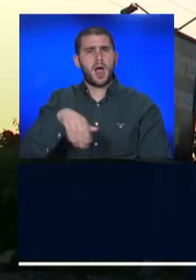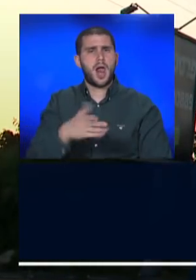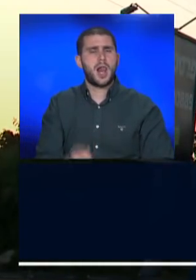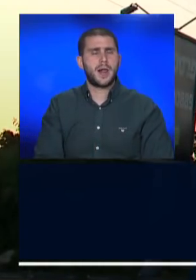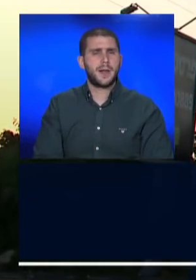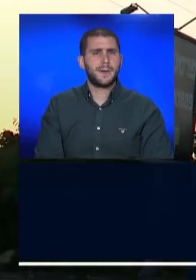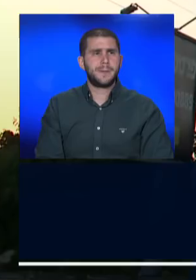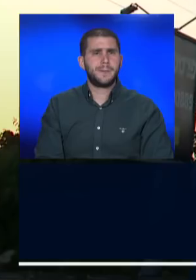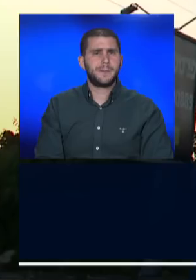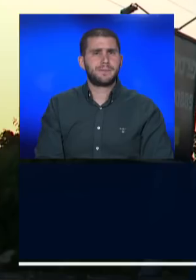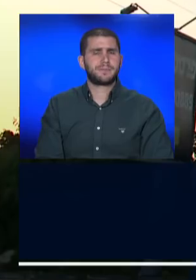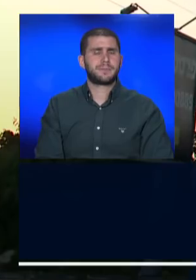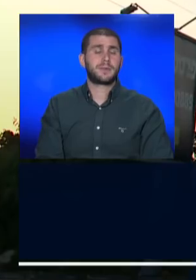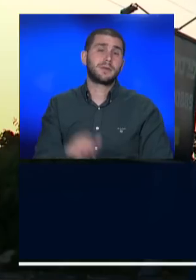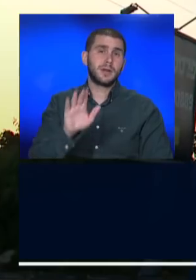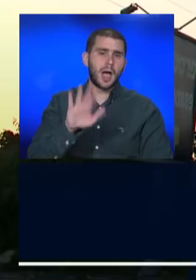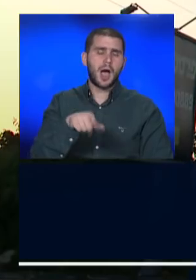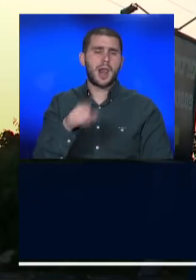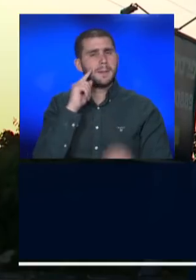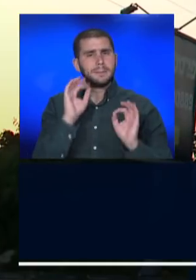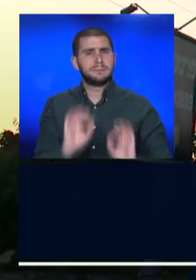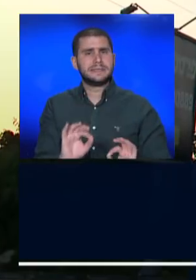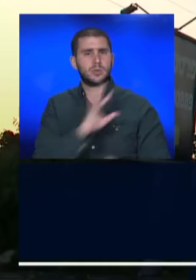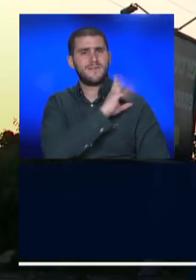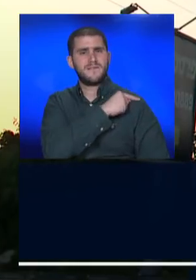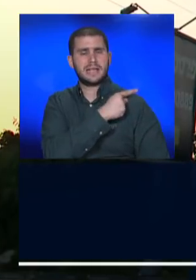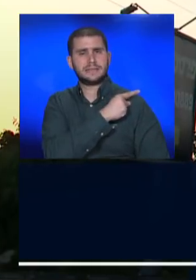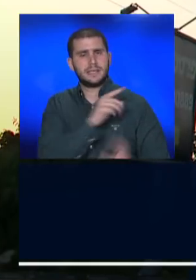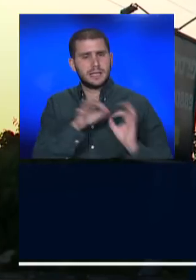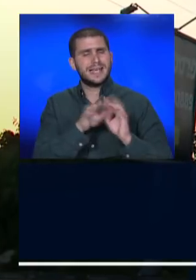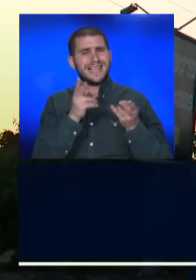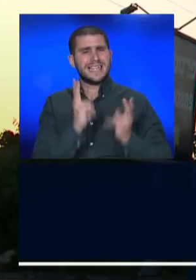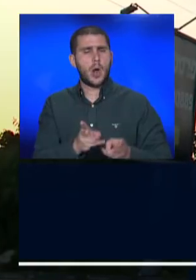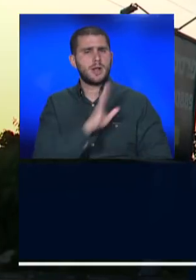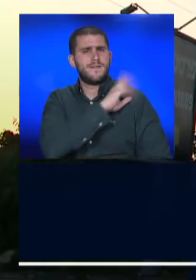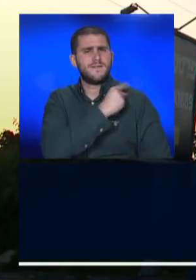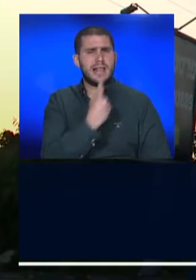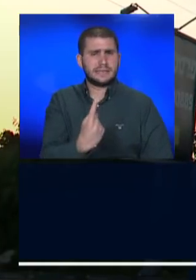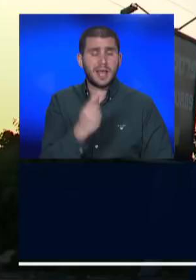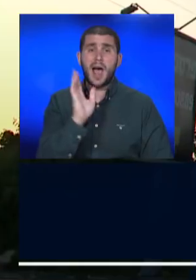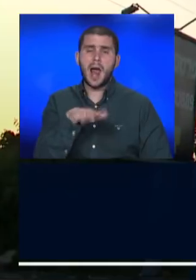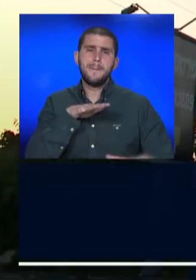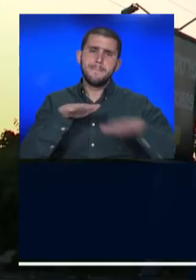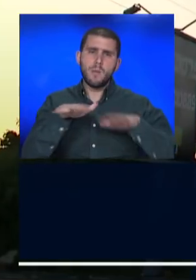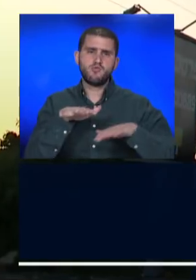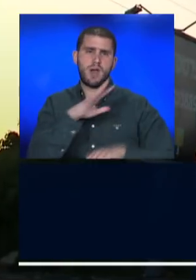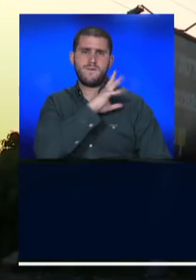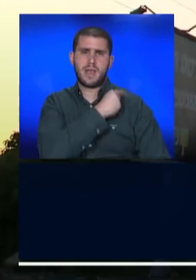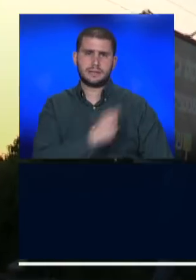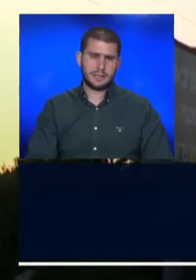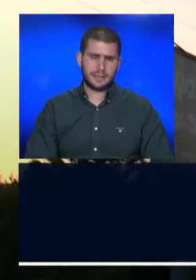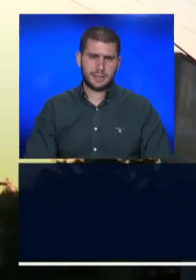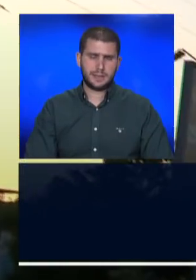הייתי אומר, על המציאות הפלסטינית, על היכולת הפלסטינית, על הממשל הפלסטיני.